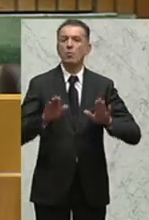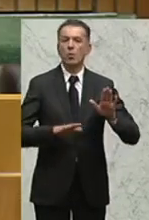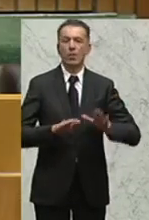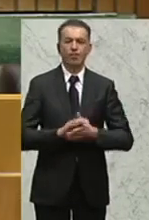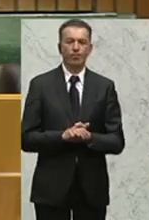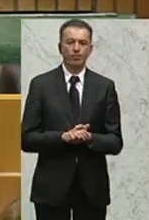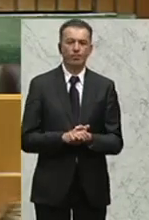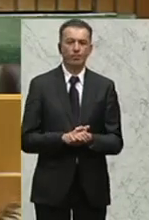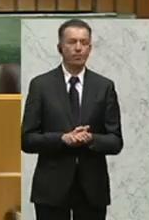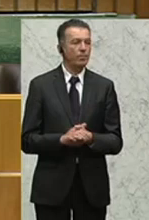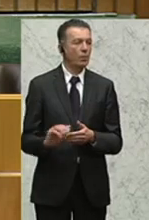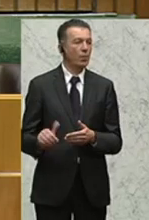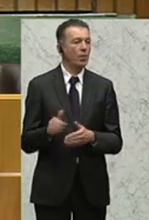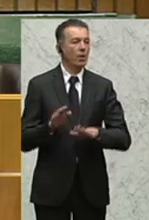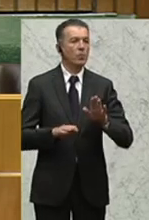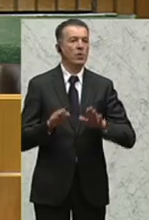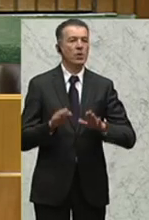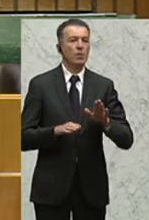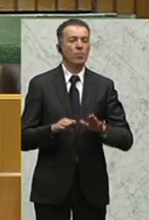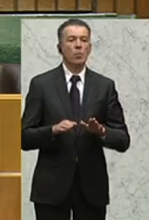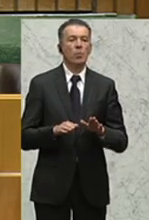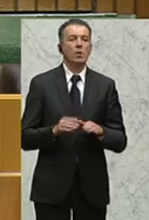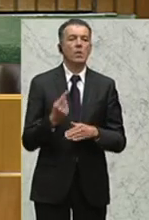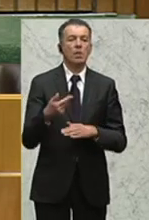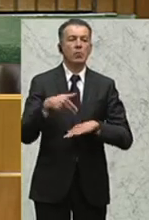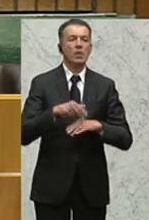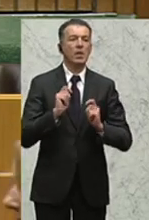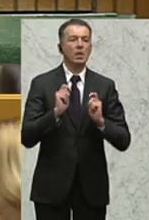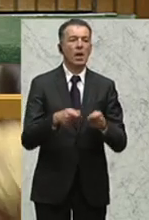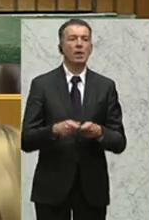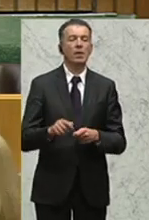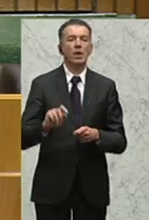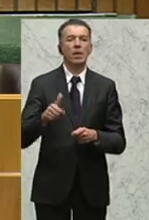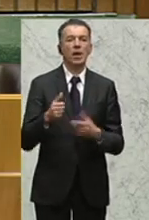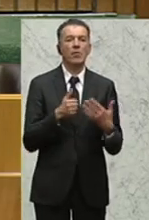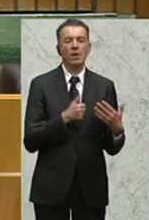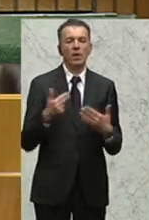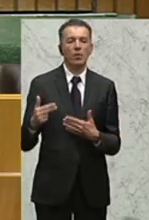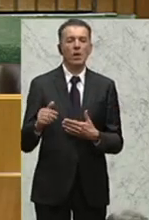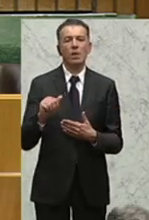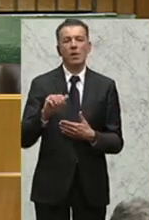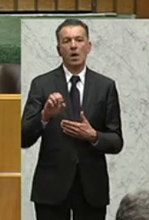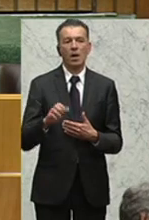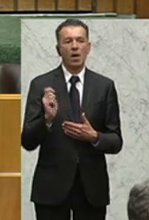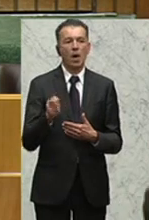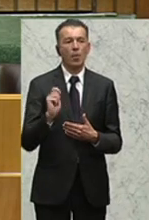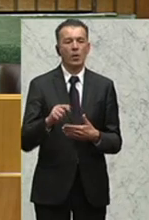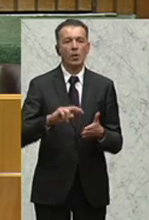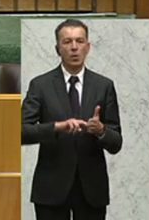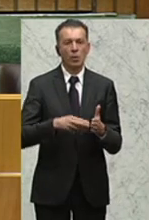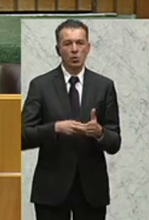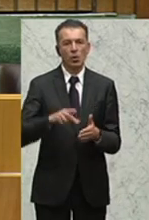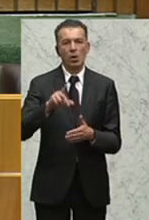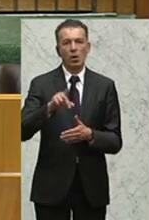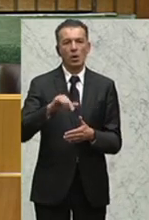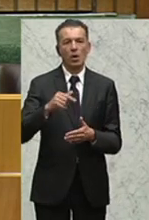Abstimmungen zunächst Abstimmung über denen selbständigen Antrag 1136 AE der Abgeordneten Ingenieurin